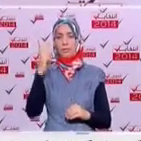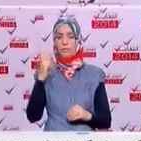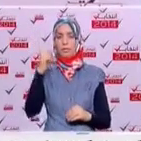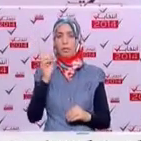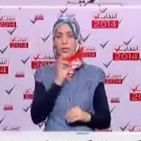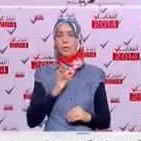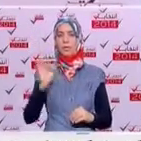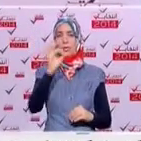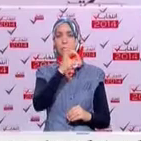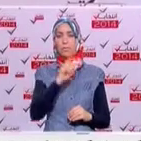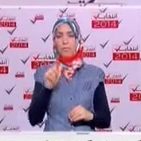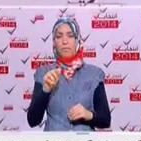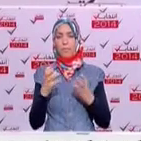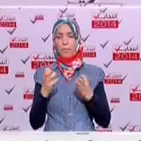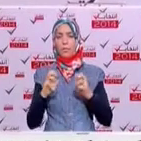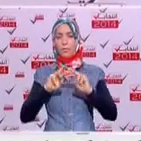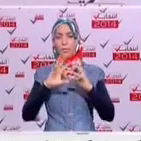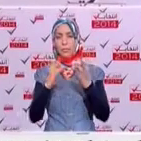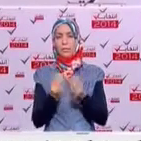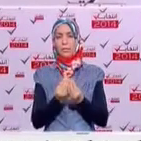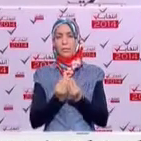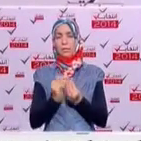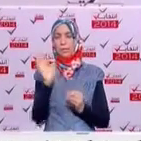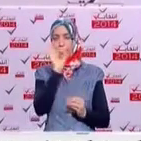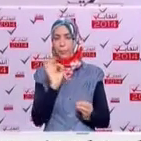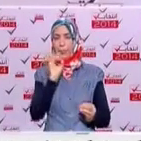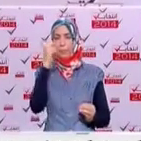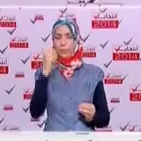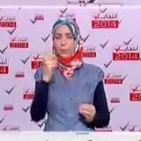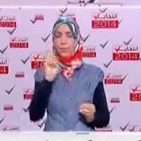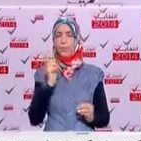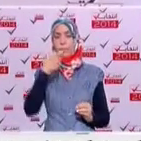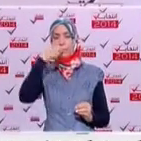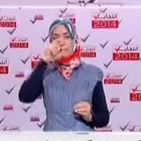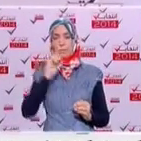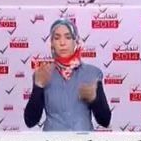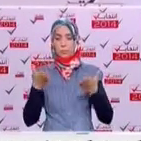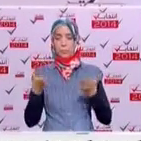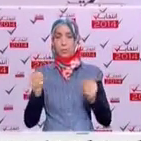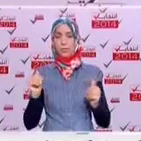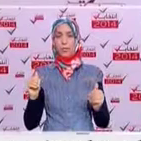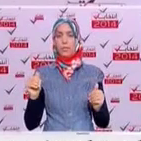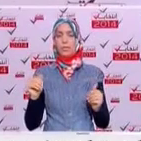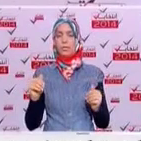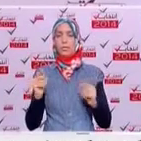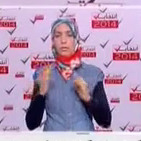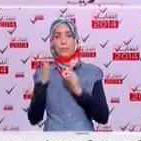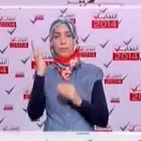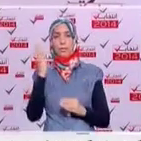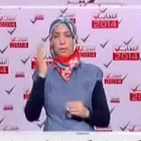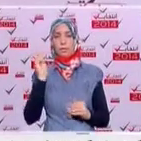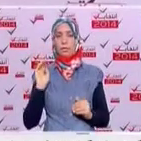آلاف العائلات في ولاية زغوان ما تتمتعش بالمياه الصالحة للشرب، وهذا بالطبيعة معناته يحتاج أن